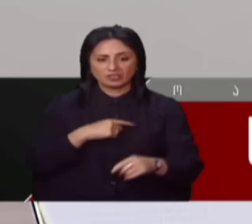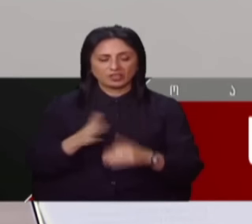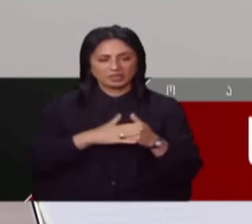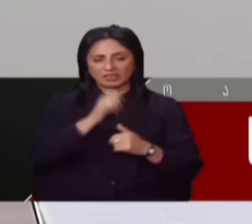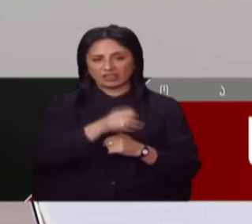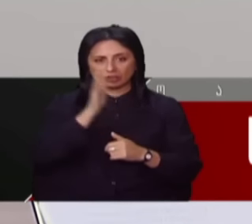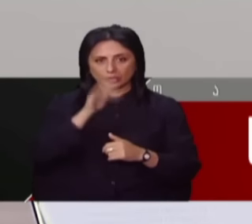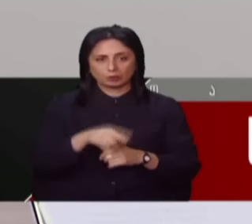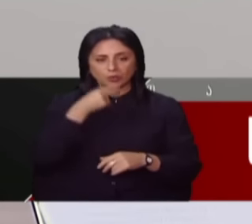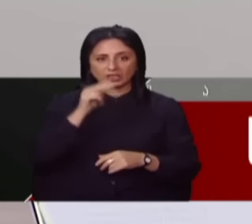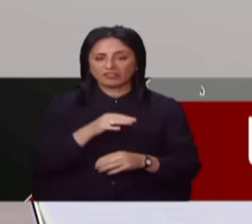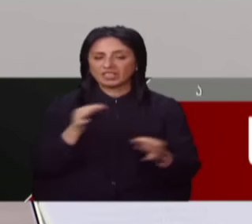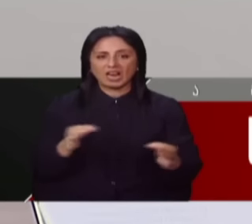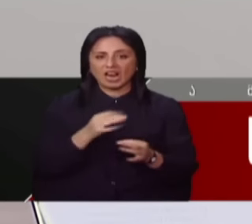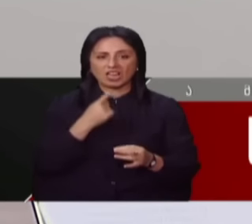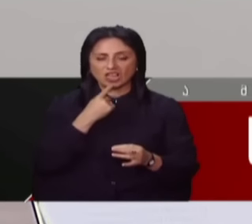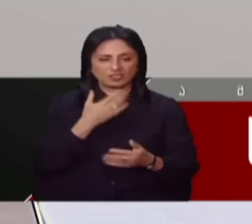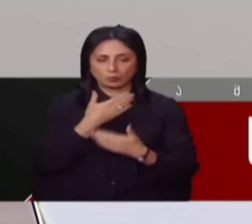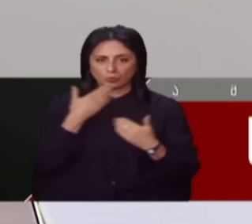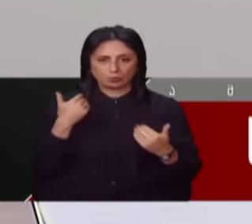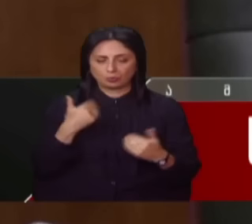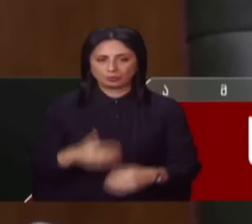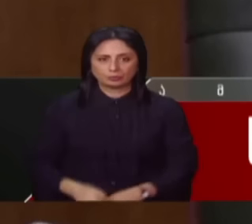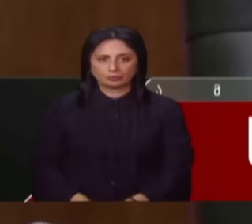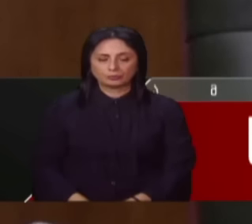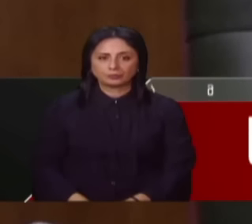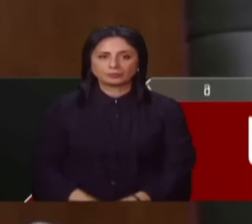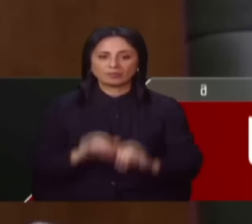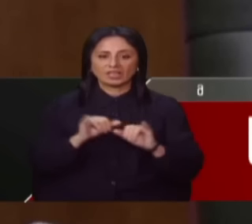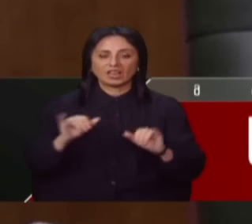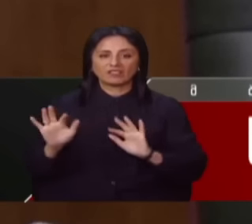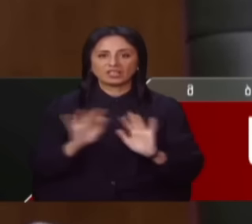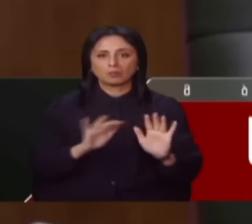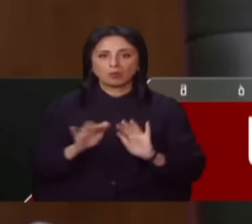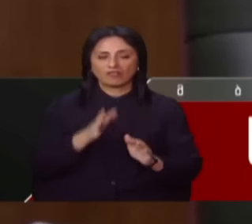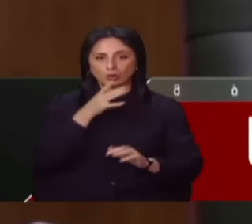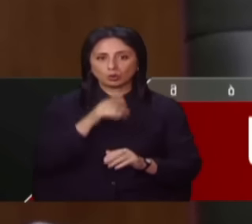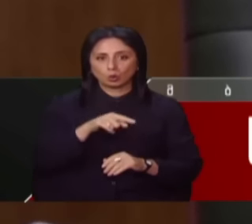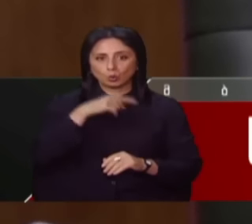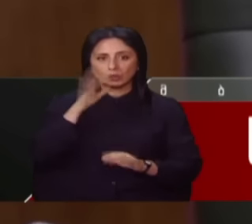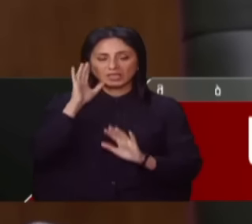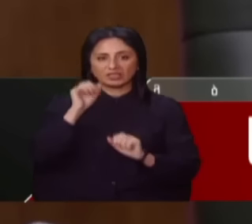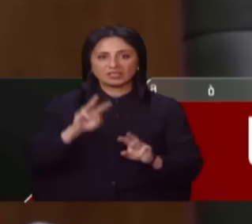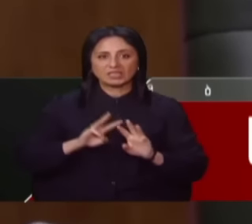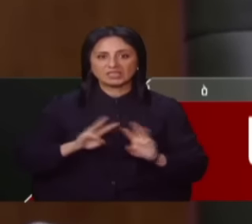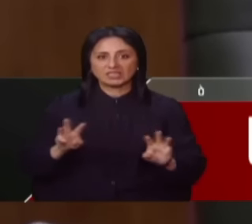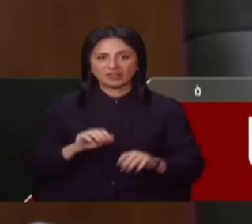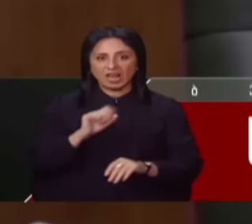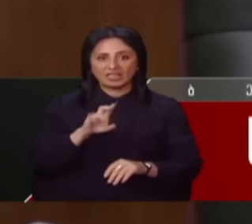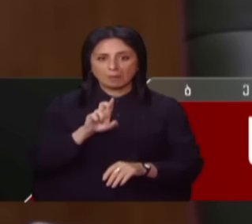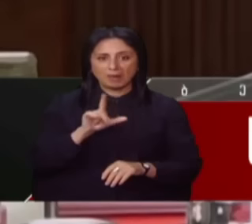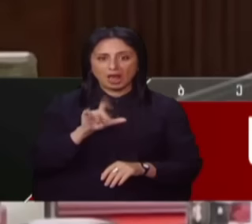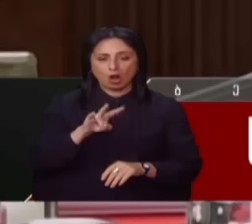დავშჯით დამნაშავეებს, ამაში არანაირი ეჭვი არ შეიძლება იყოს. განვითარებული მოვლენების ფონზე რუსეთის თავდაცვის მინისტრმა